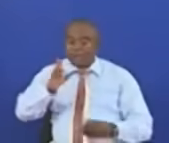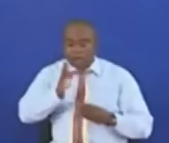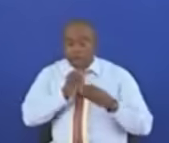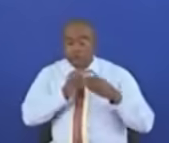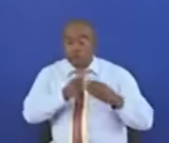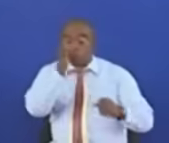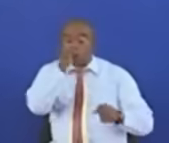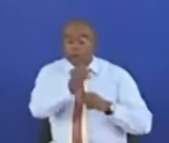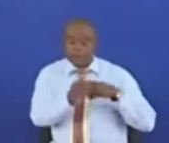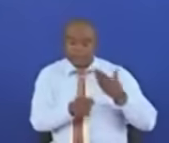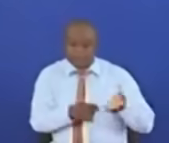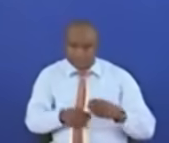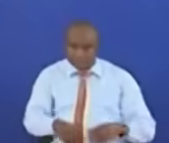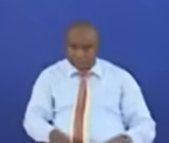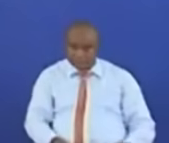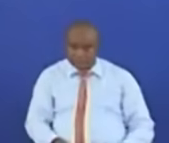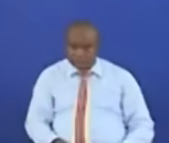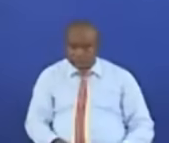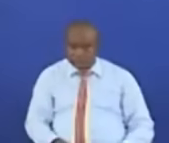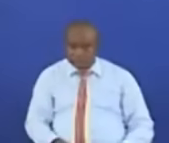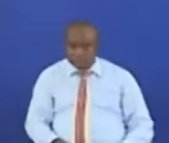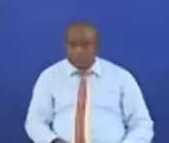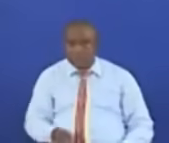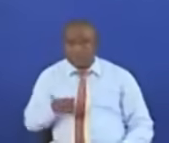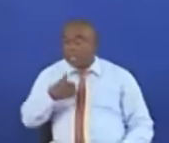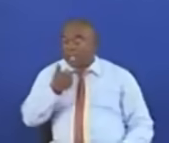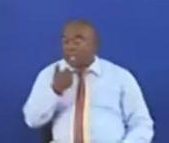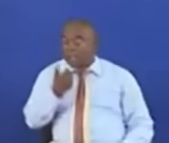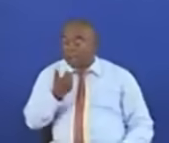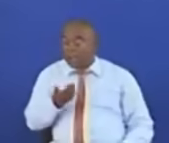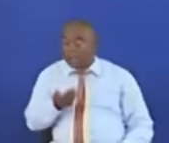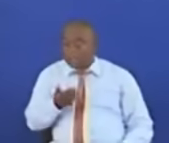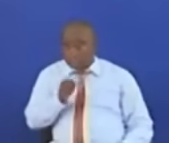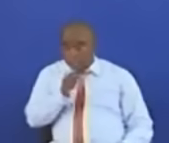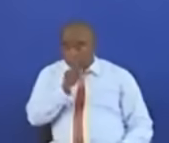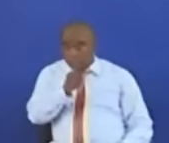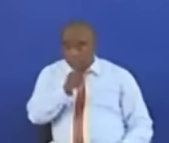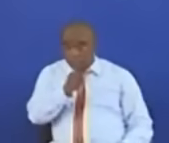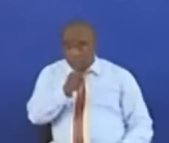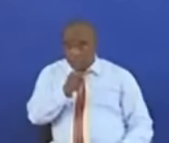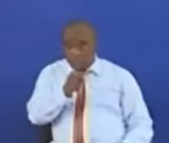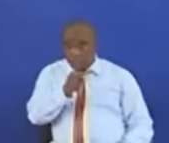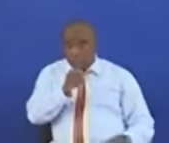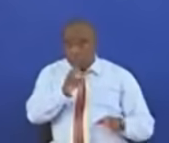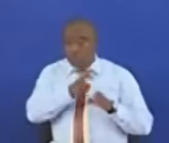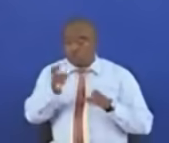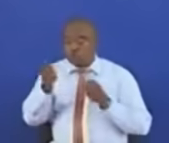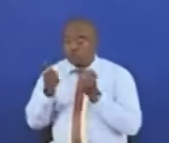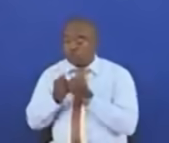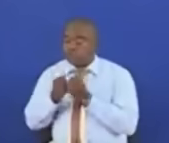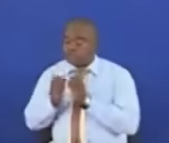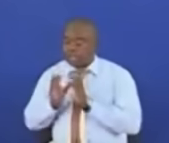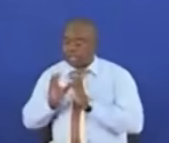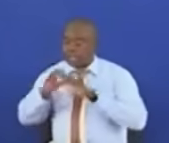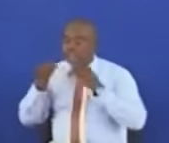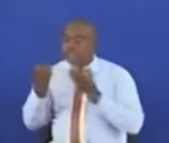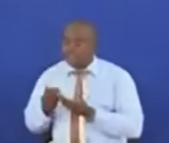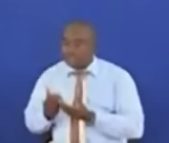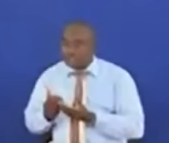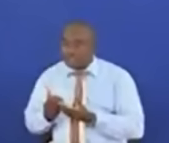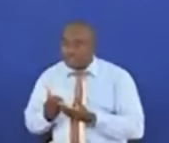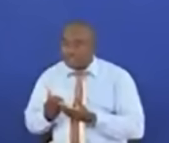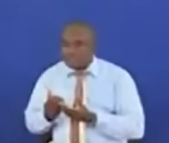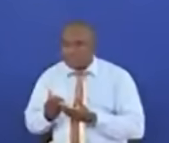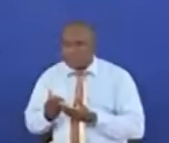Baadaye Zuberi Mtemvu, katibu wa tano, kujitoa tano na kuunda chama cha African National Congress